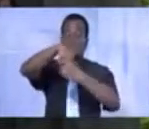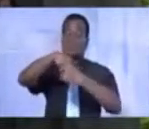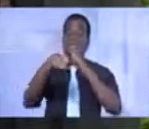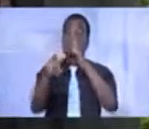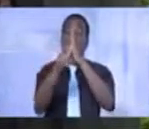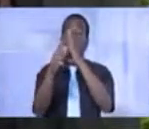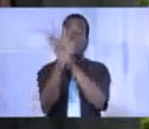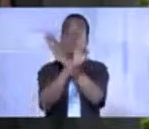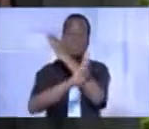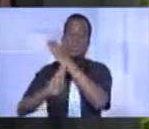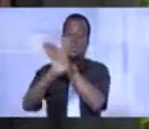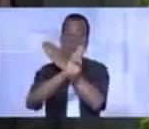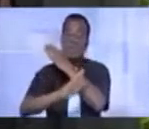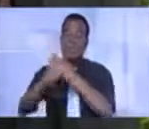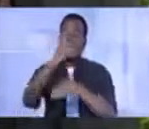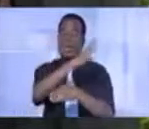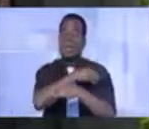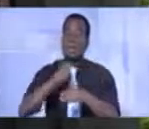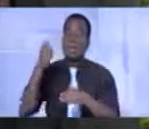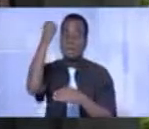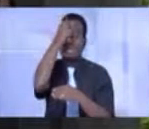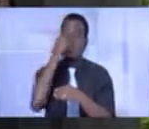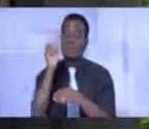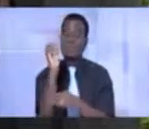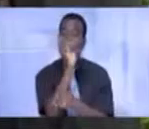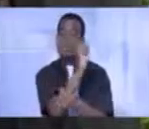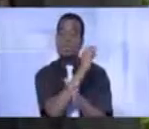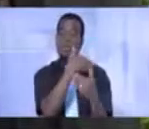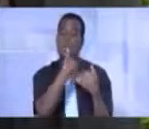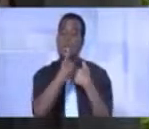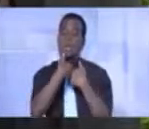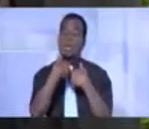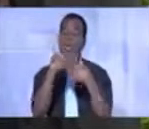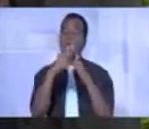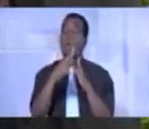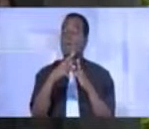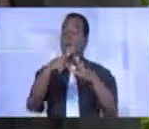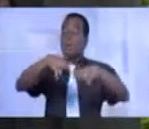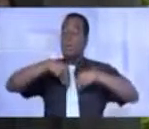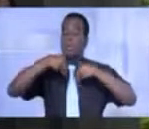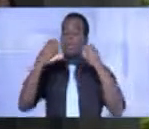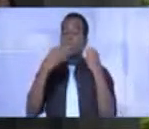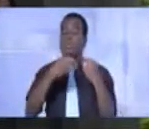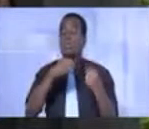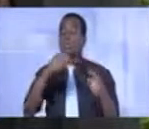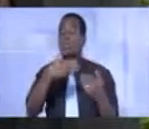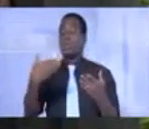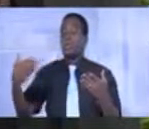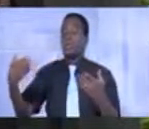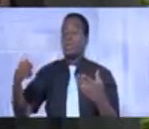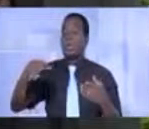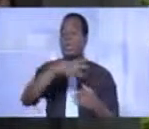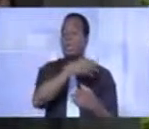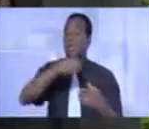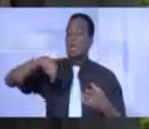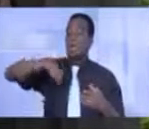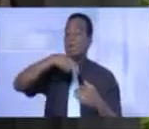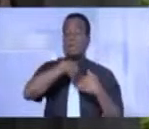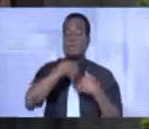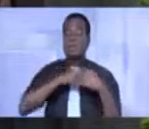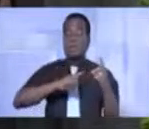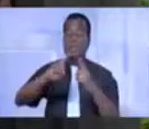voyez, la CDAO a adopté plusieurs protocoles sur la sécurité. Donc nous avons changé comment nous pouvons garder cette